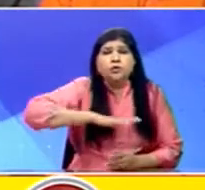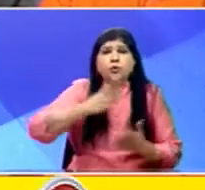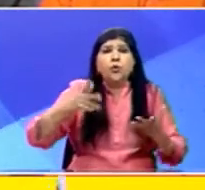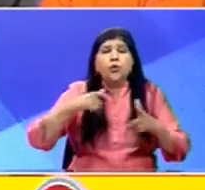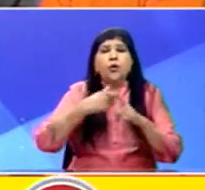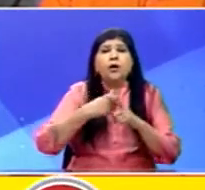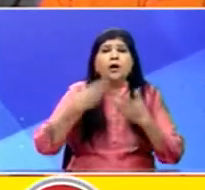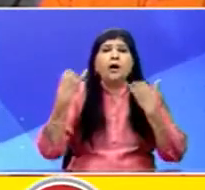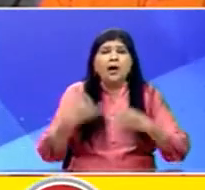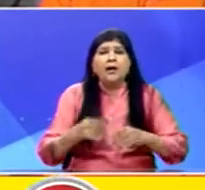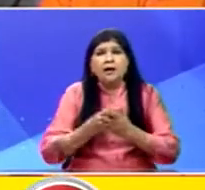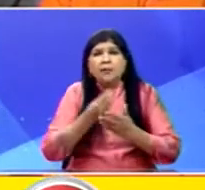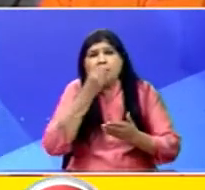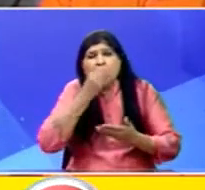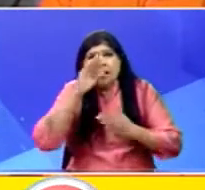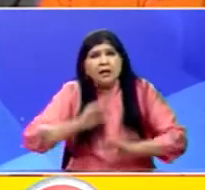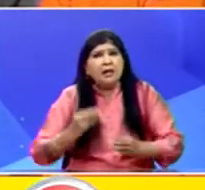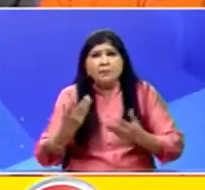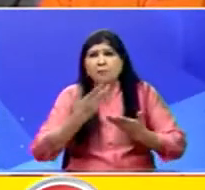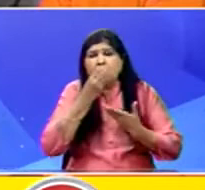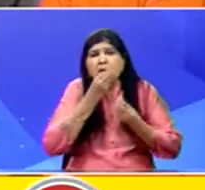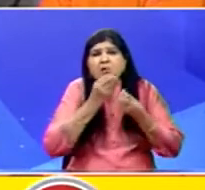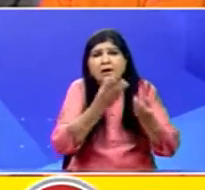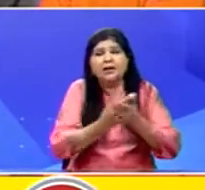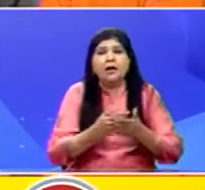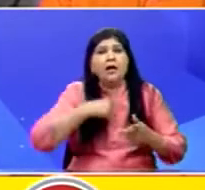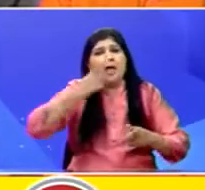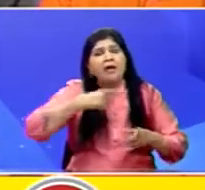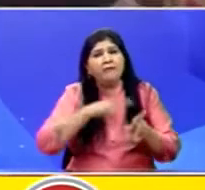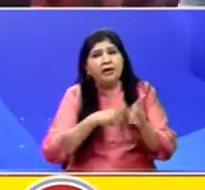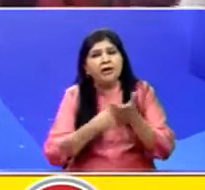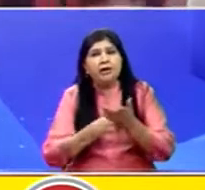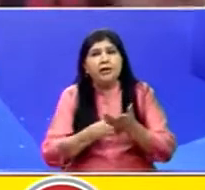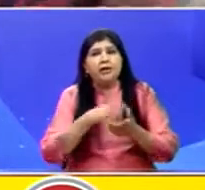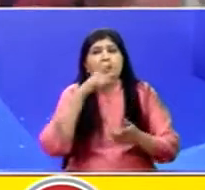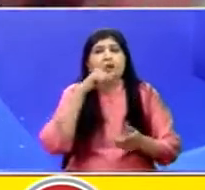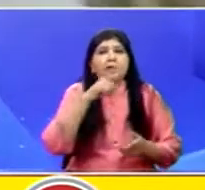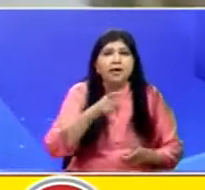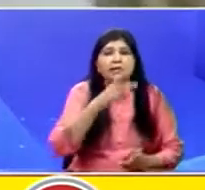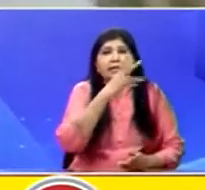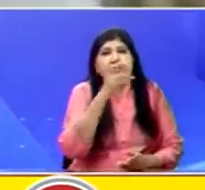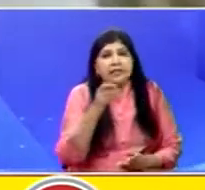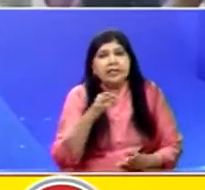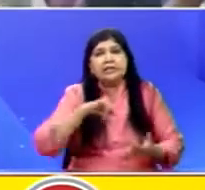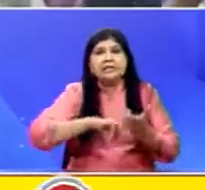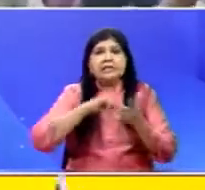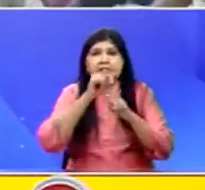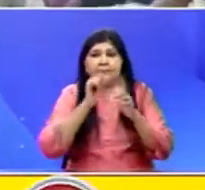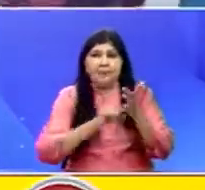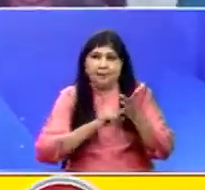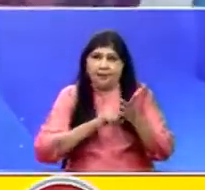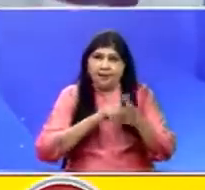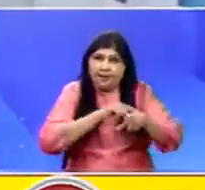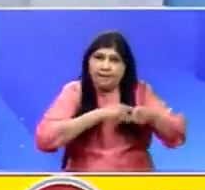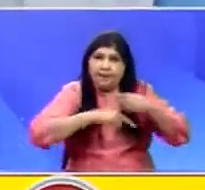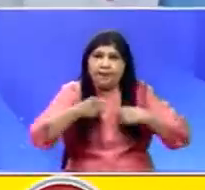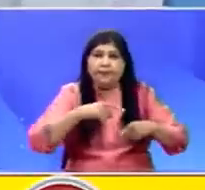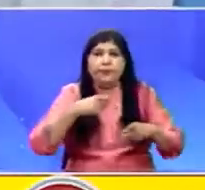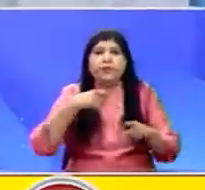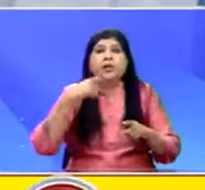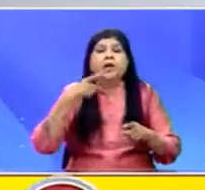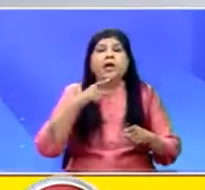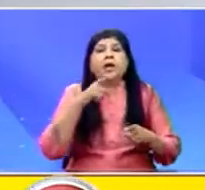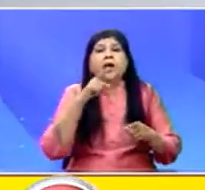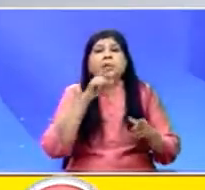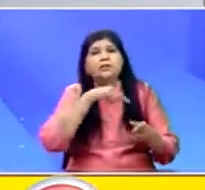को भी समर्पित है। हम हर साल 1 से 30 सितंबर के बीच पोषण माह